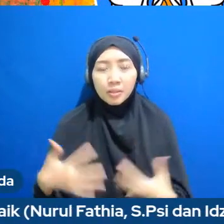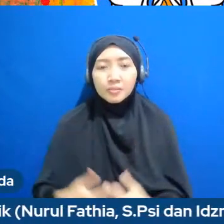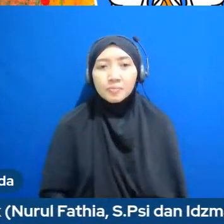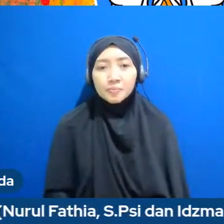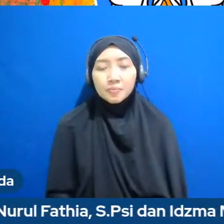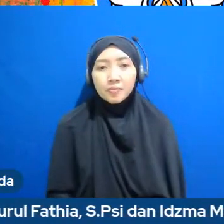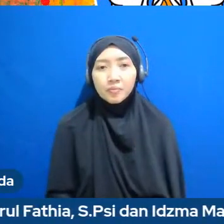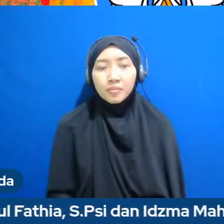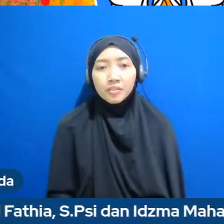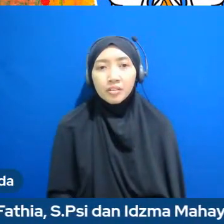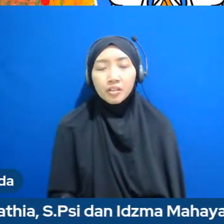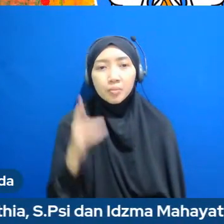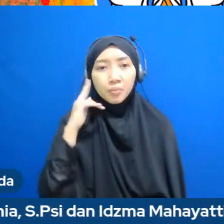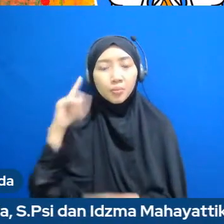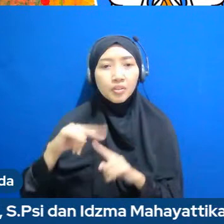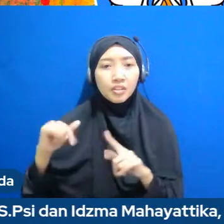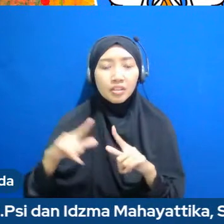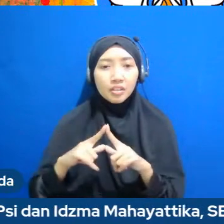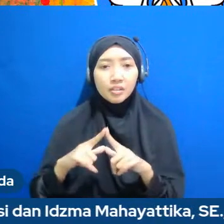Tia?